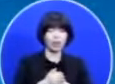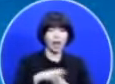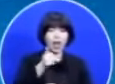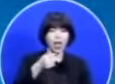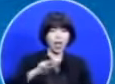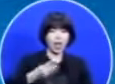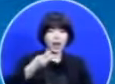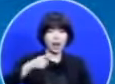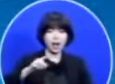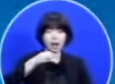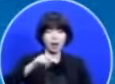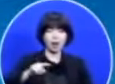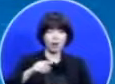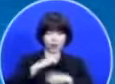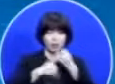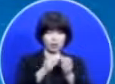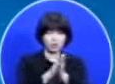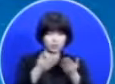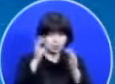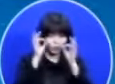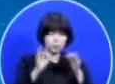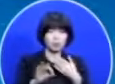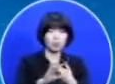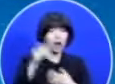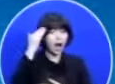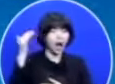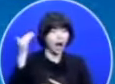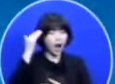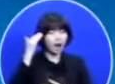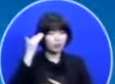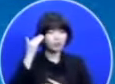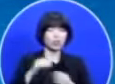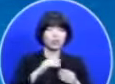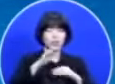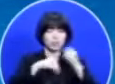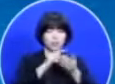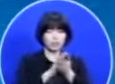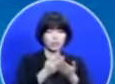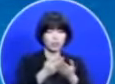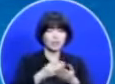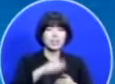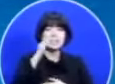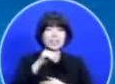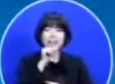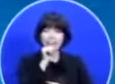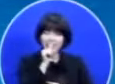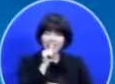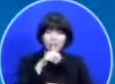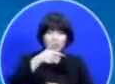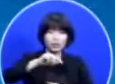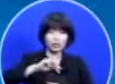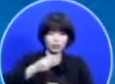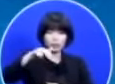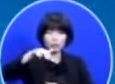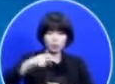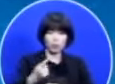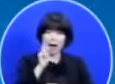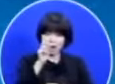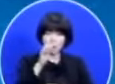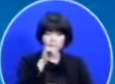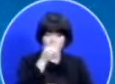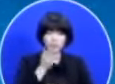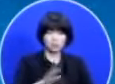성경에 보면 우리 한국어 성경에는 결코 라고 하는 말이 한 단어가 쓰여져 있는데 헬라어